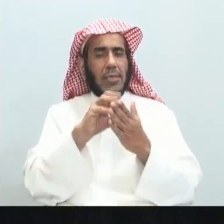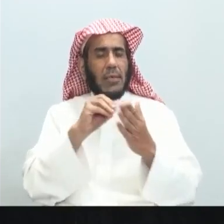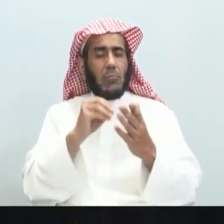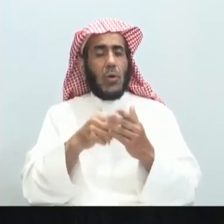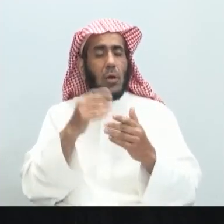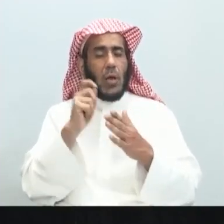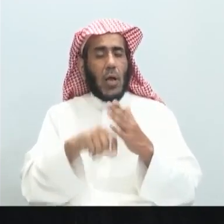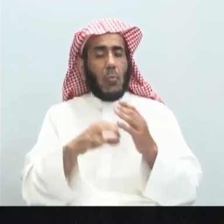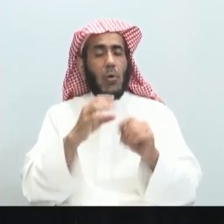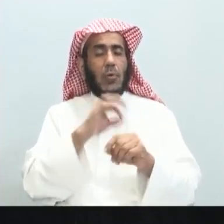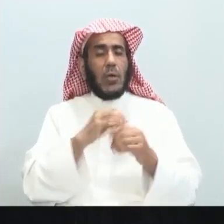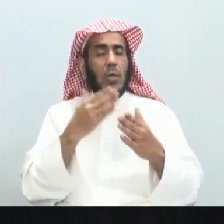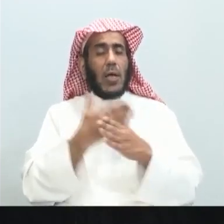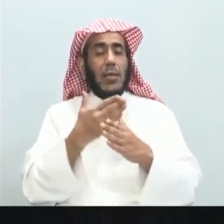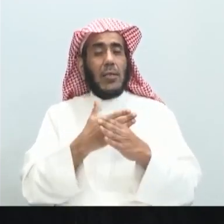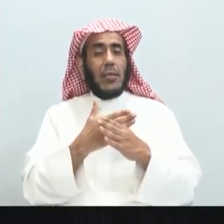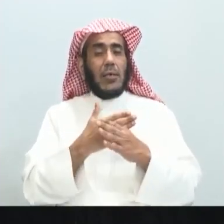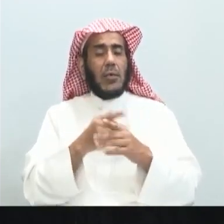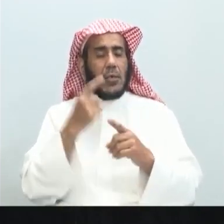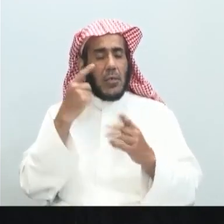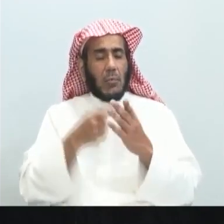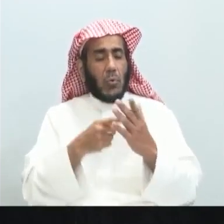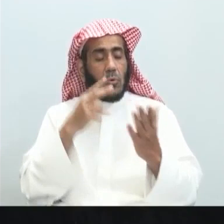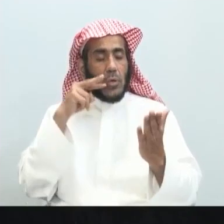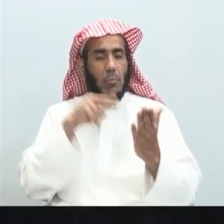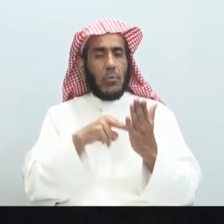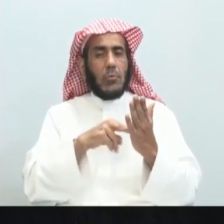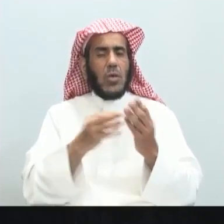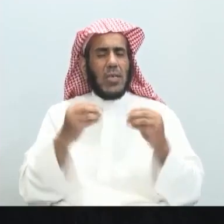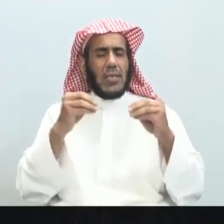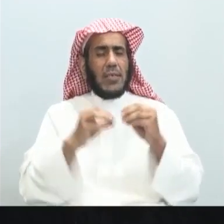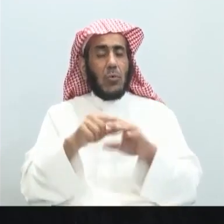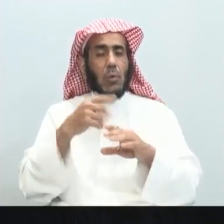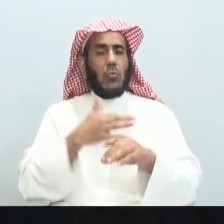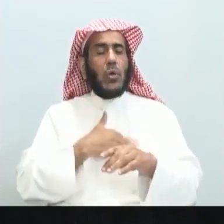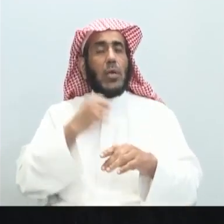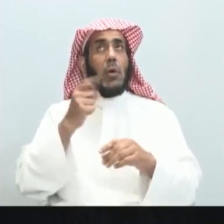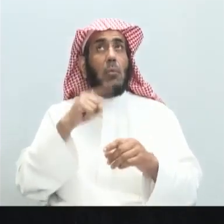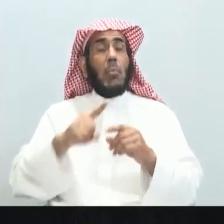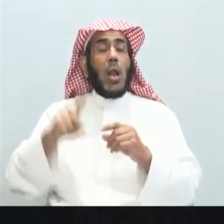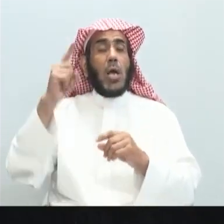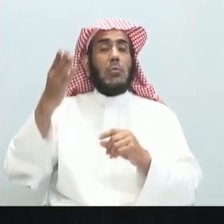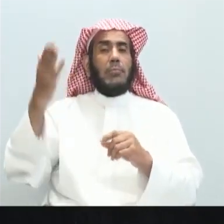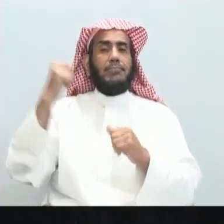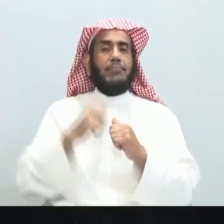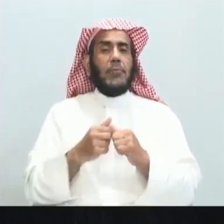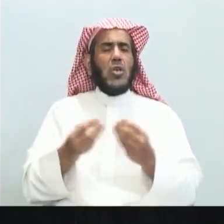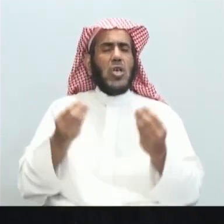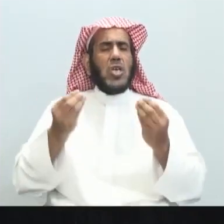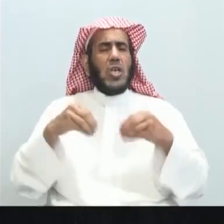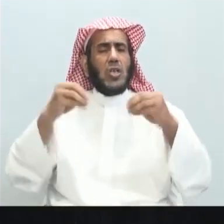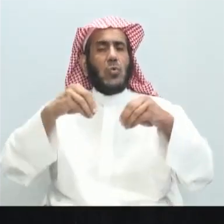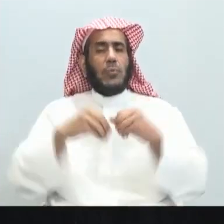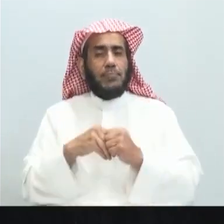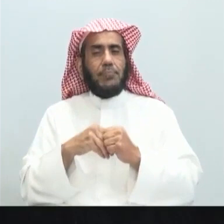الاحكام والفوائد لان التدبر والتامل يزيد العبد ايمانا بالله سبحانه وتعالى يزيده